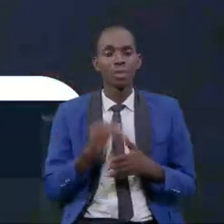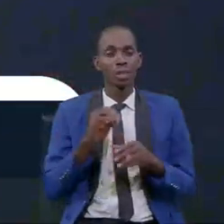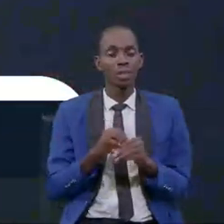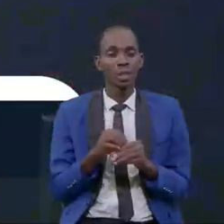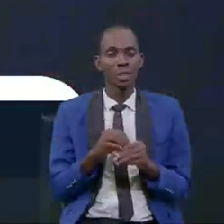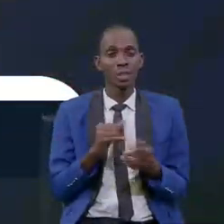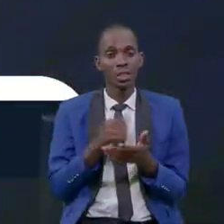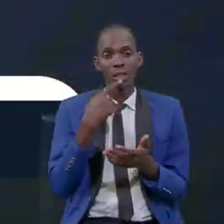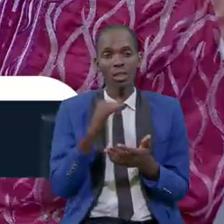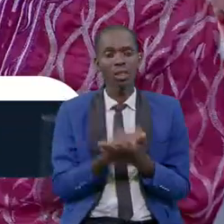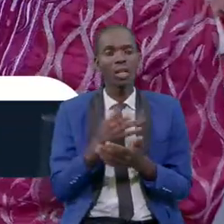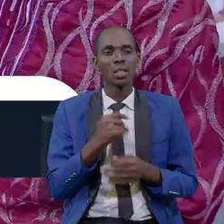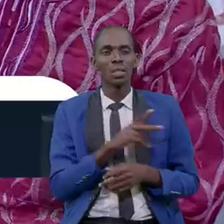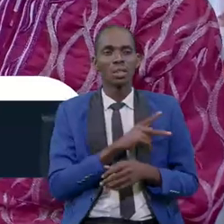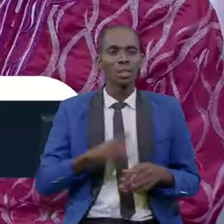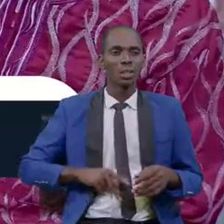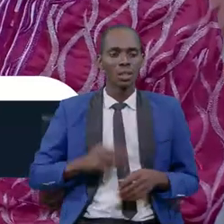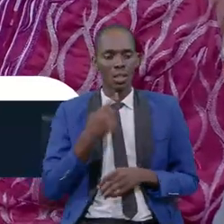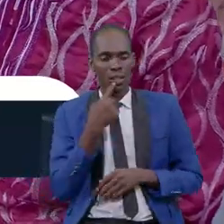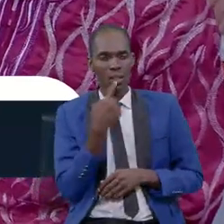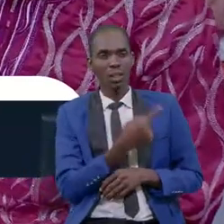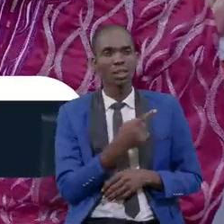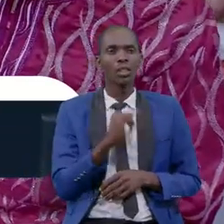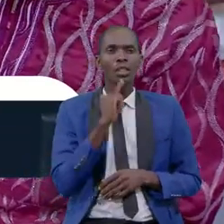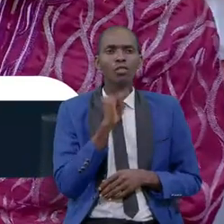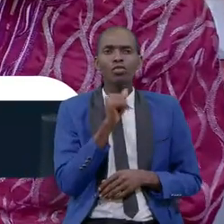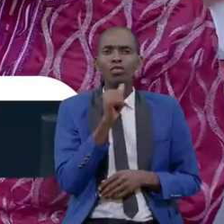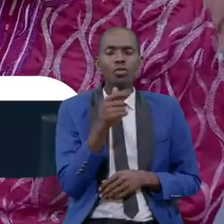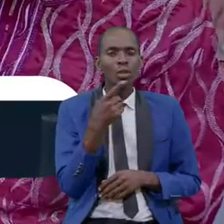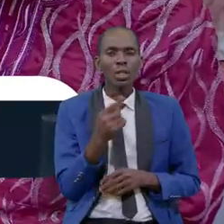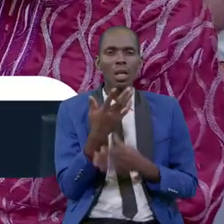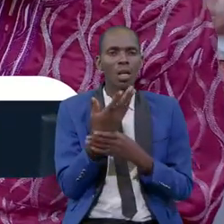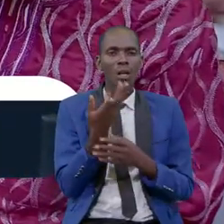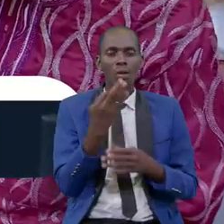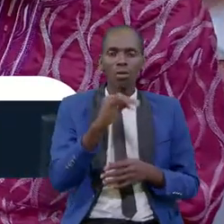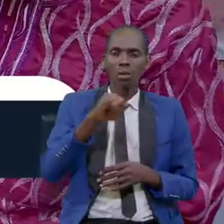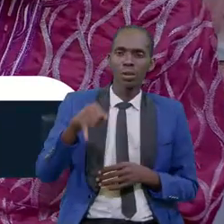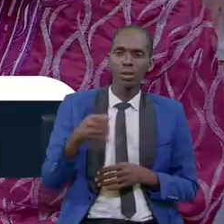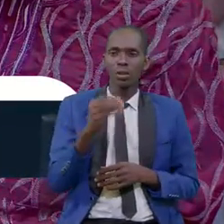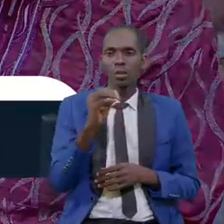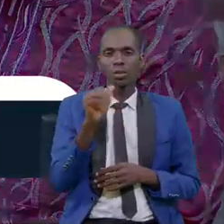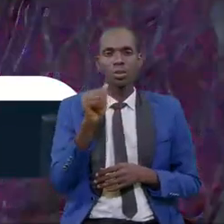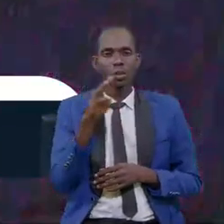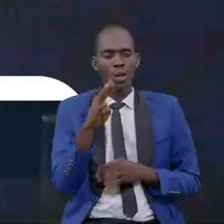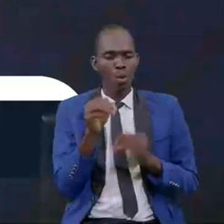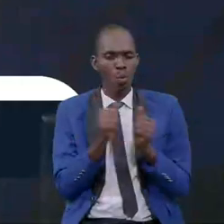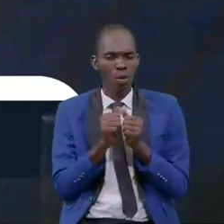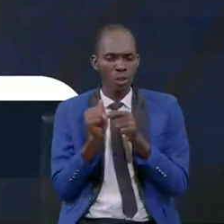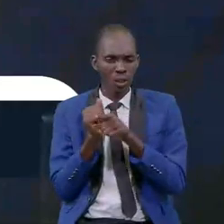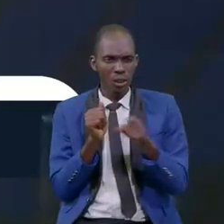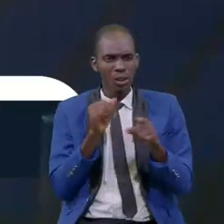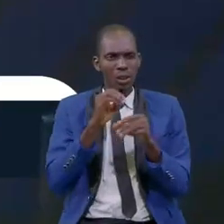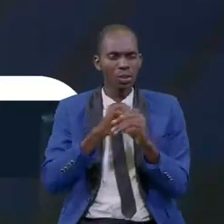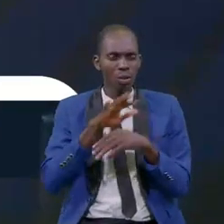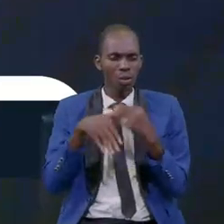Deuxième Samuel 14, 19. Le roi dit alors, la main de Joab n'est-elle pas avec toi